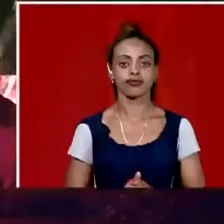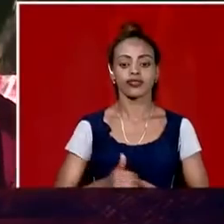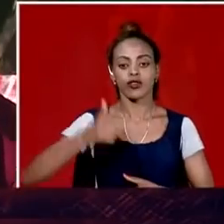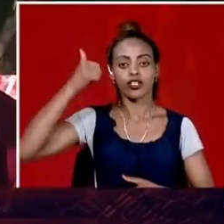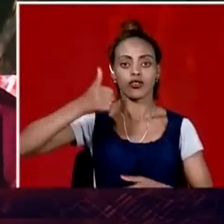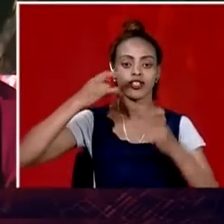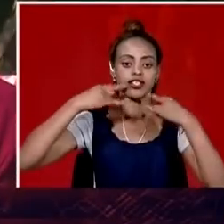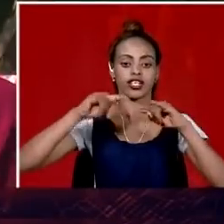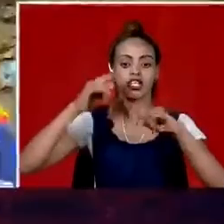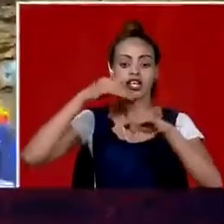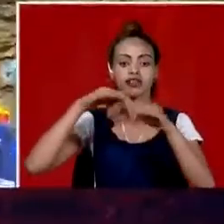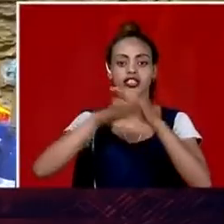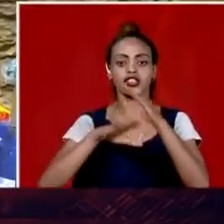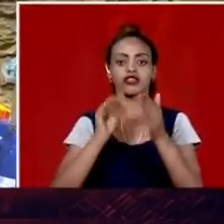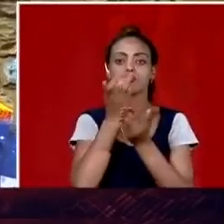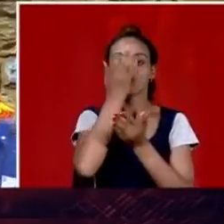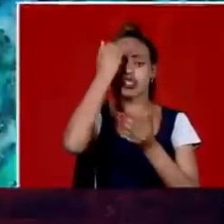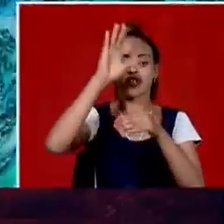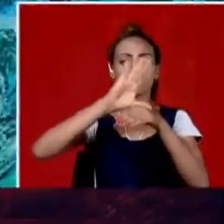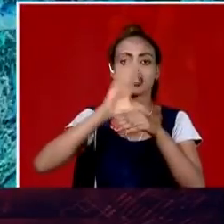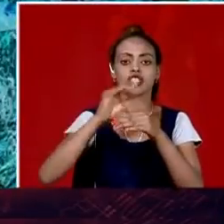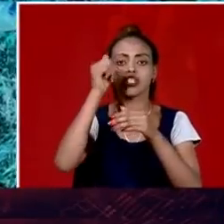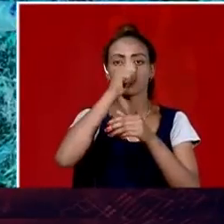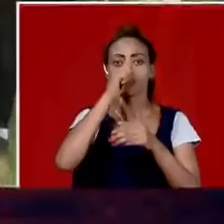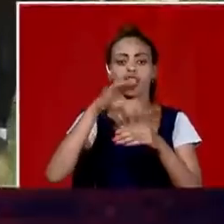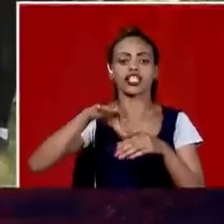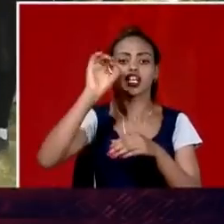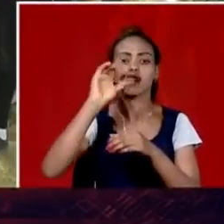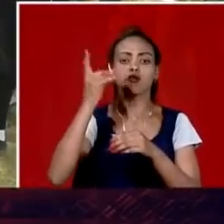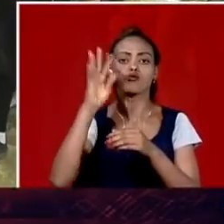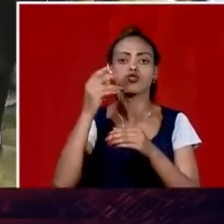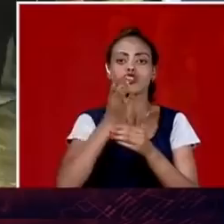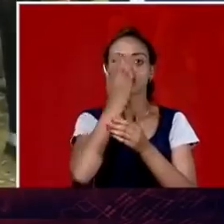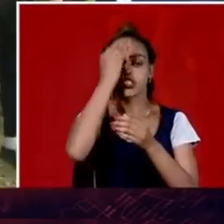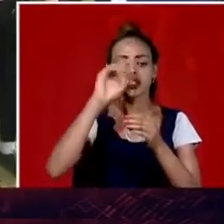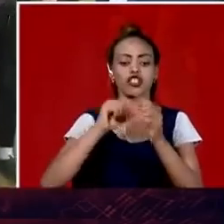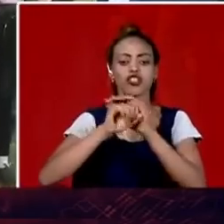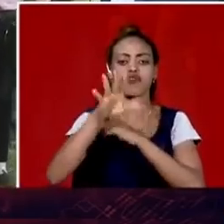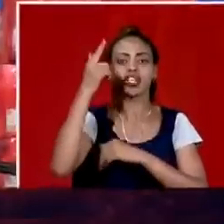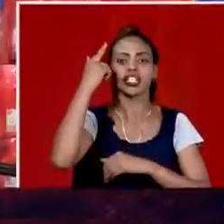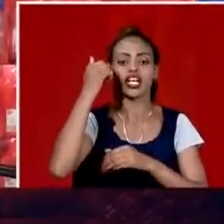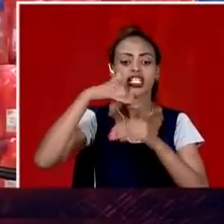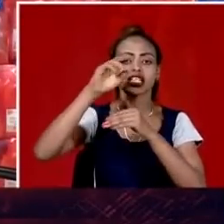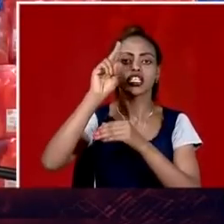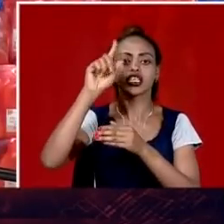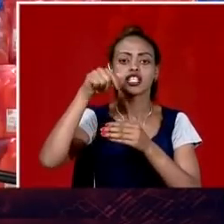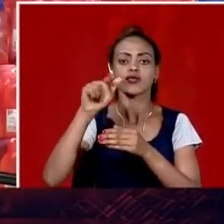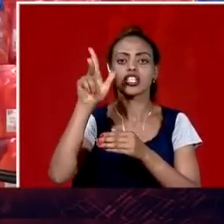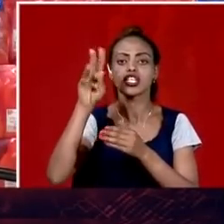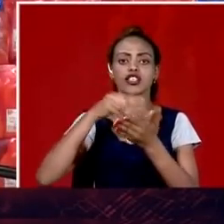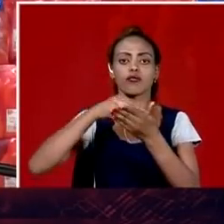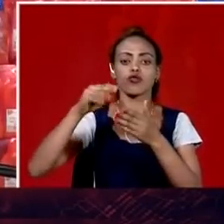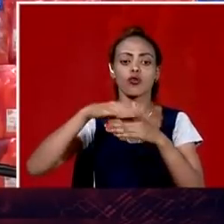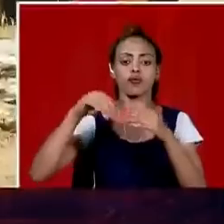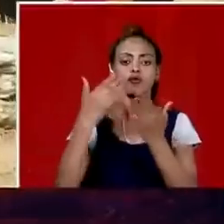አርዕስተ ዜና። ኣብ ትሕቲ ኦርቶዶክሳዊት ተዋህዶ ቤተክርስትያን ኢትዮጵያ ትርከብ ኮሚሽን ልምዓት ክርስትያናዊ ተራድኦ ጨንፈር ትግራይ ልዕሊ 2.3 ሚልዮን ብር